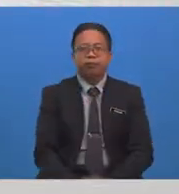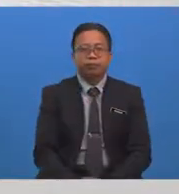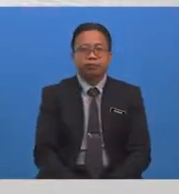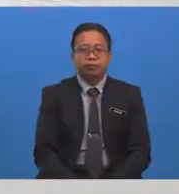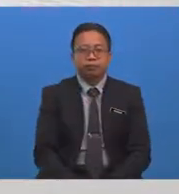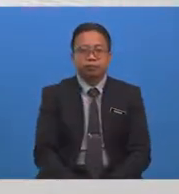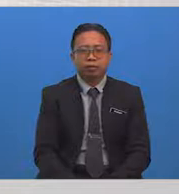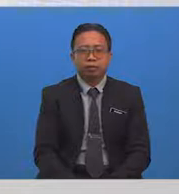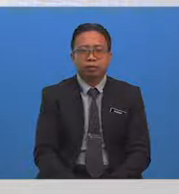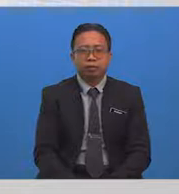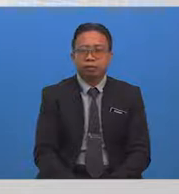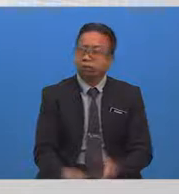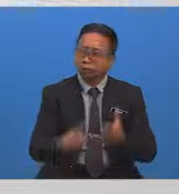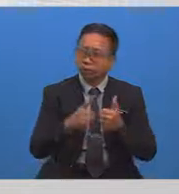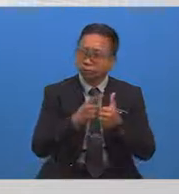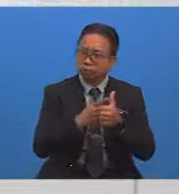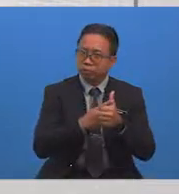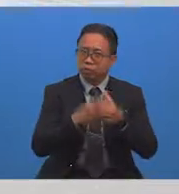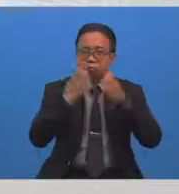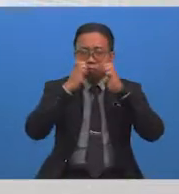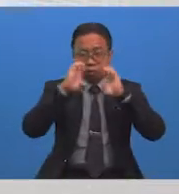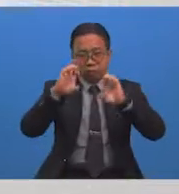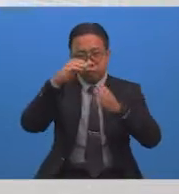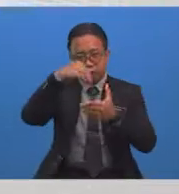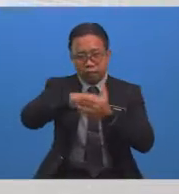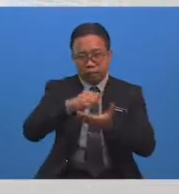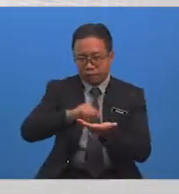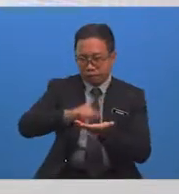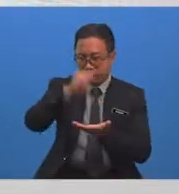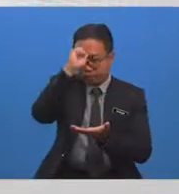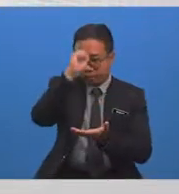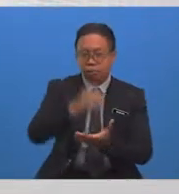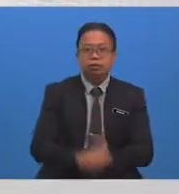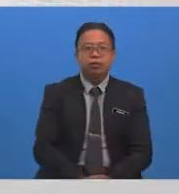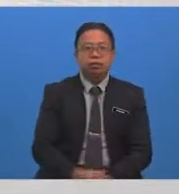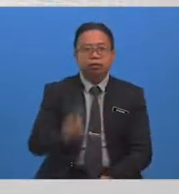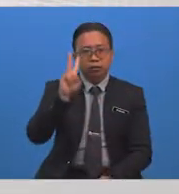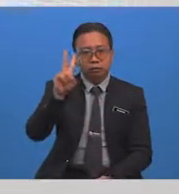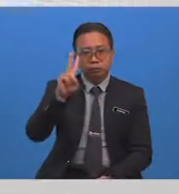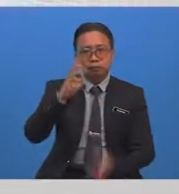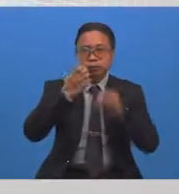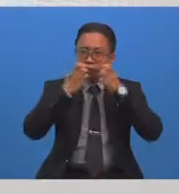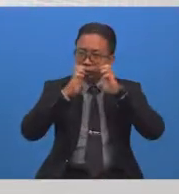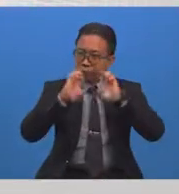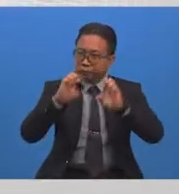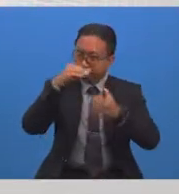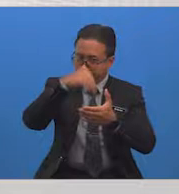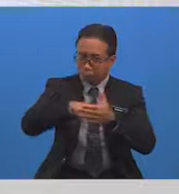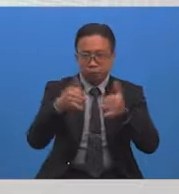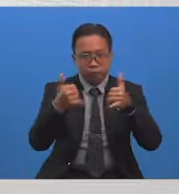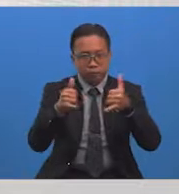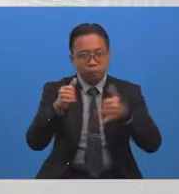jawabannya pertama Cemerlang dalam Academy kedua Cemerlang dalam permainan dan